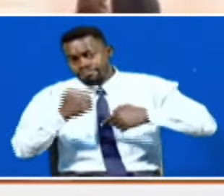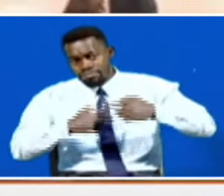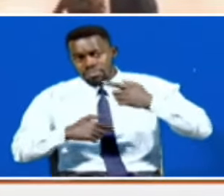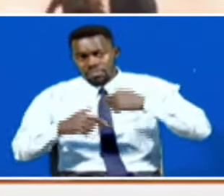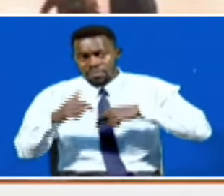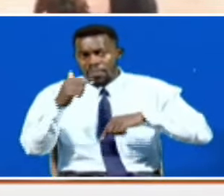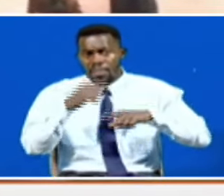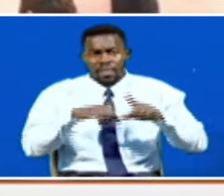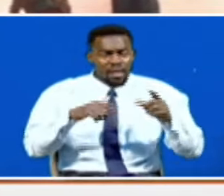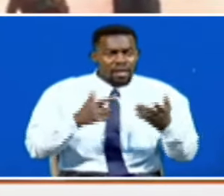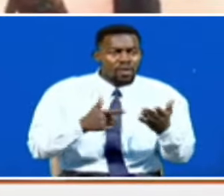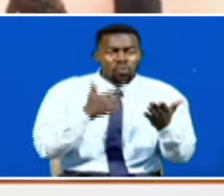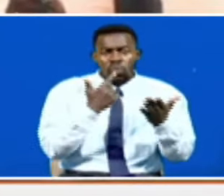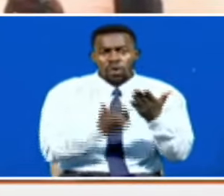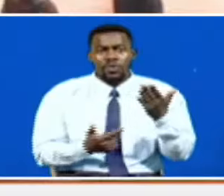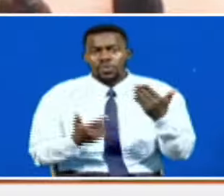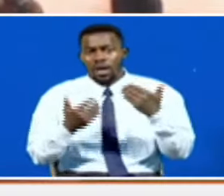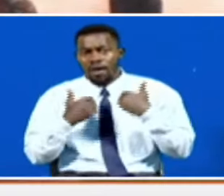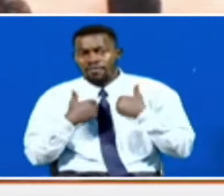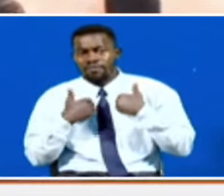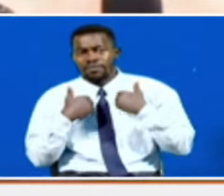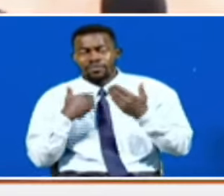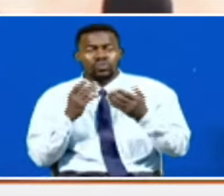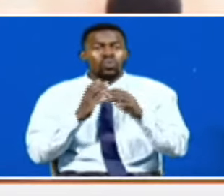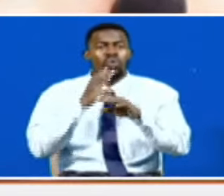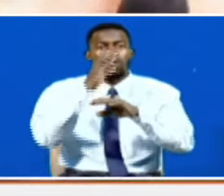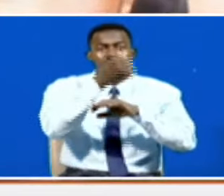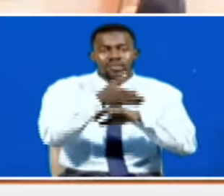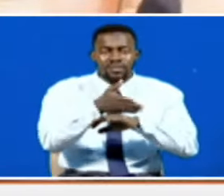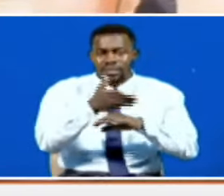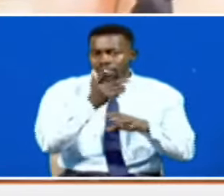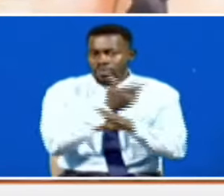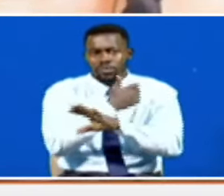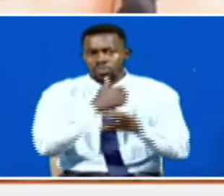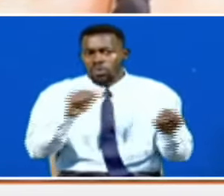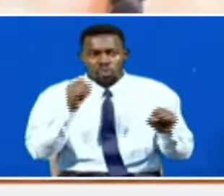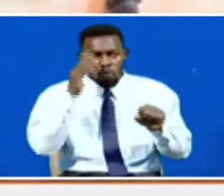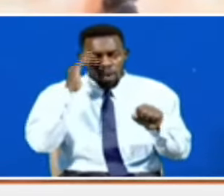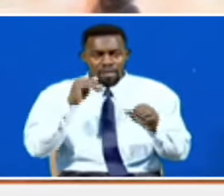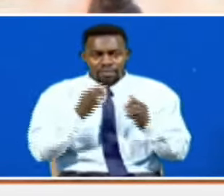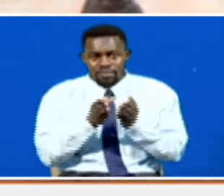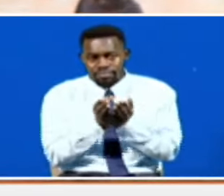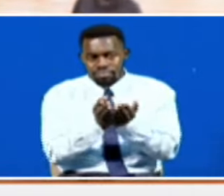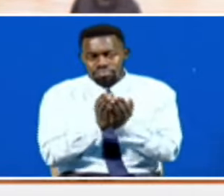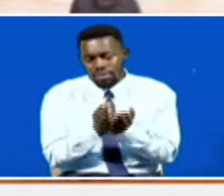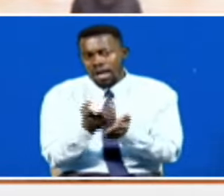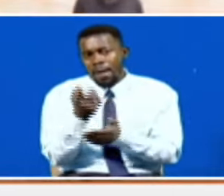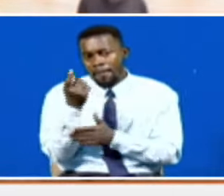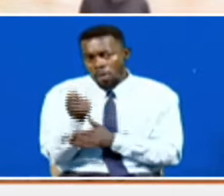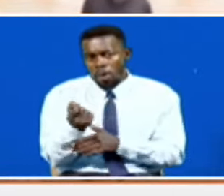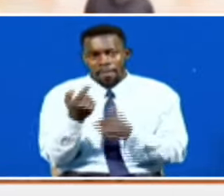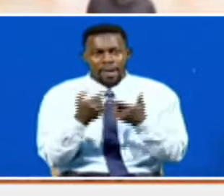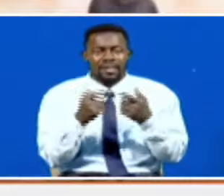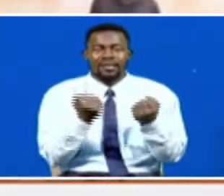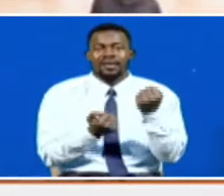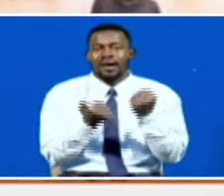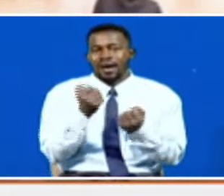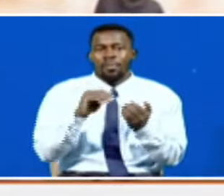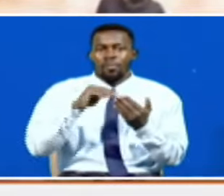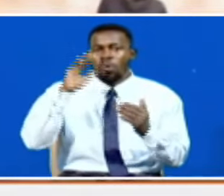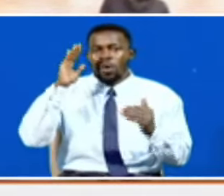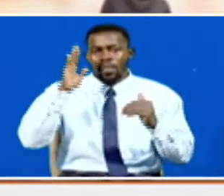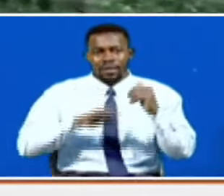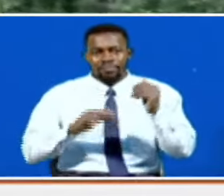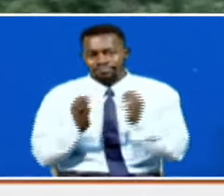tumekata ikakwamia kule mashabani kule ngambo. Kuna shida ya boat. Boti ni chache, gari ni mingi. Sisi wanunuzi